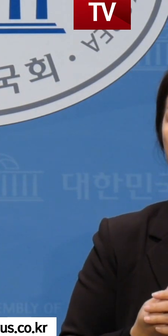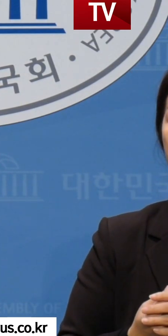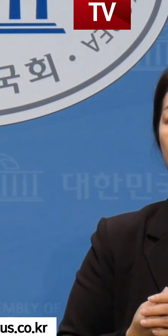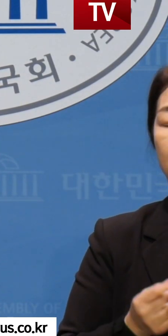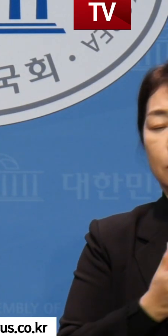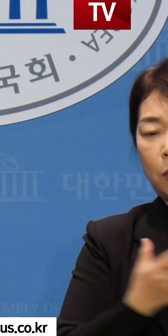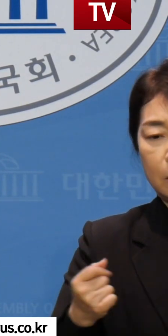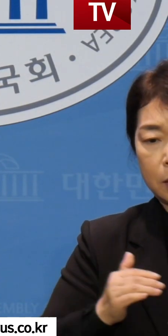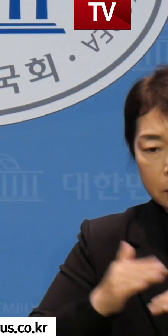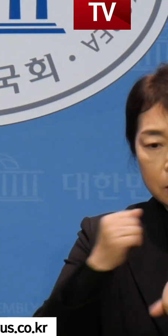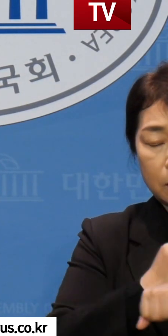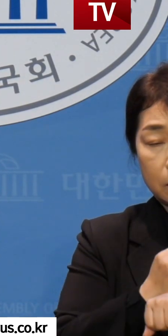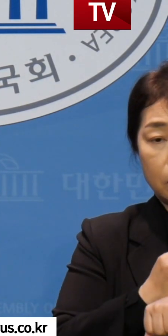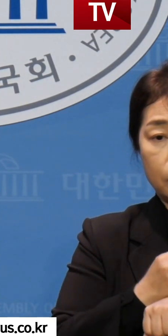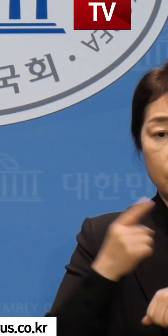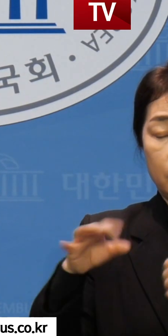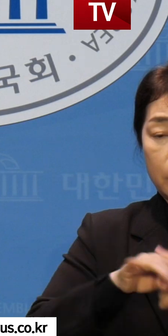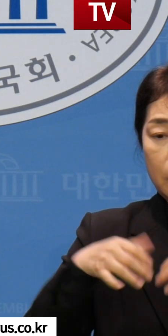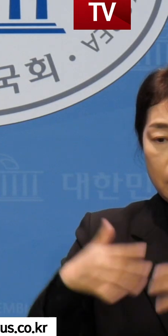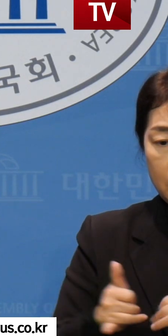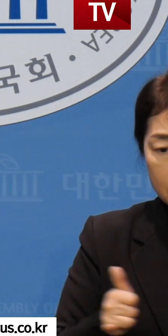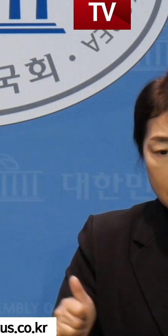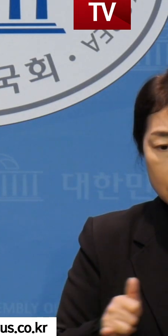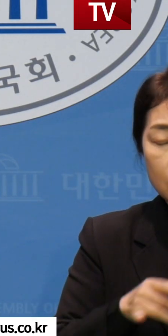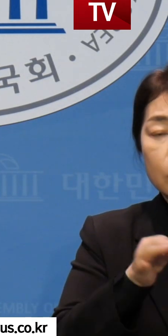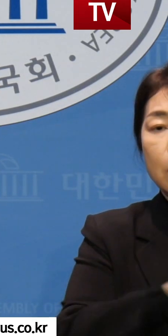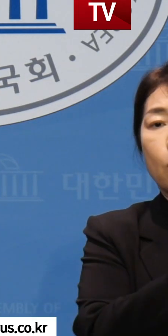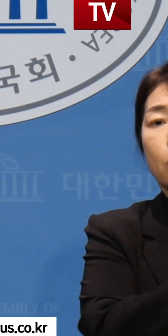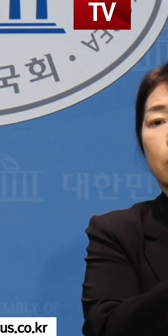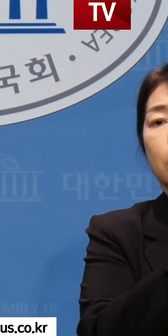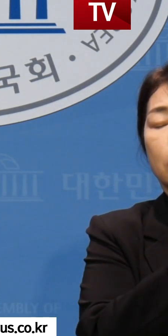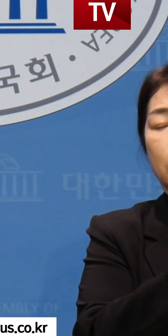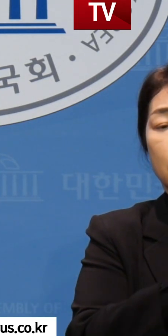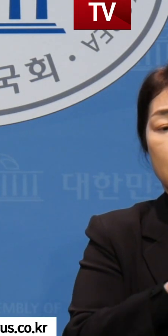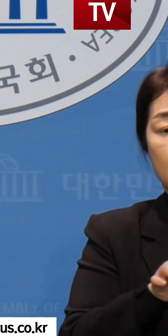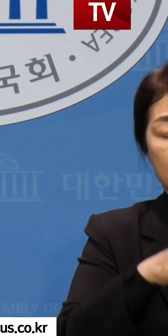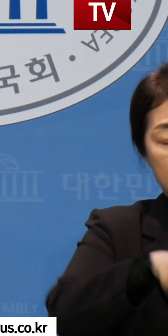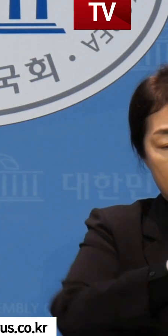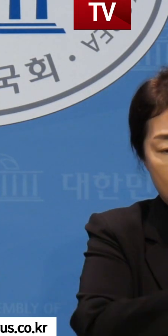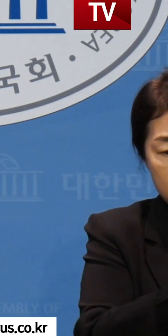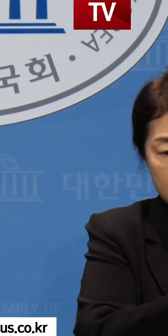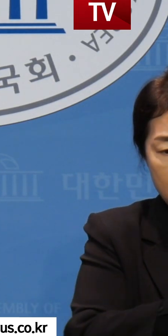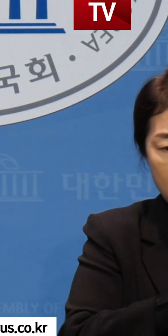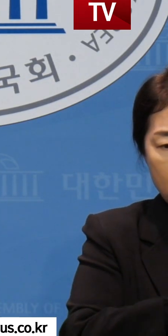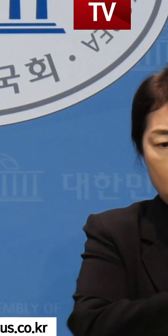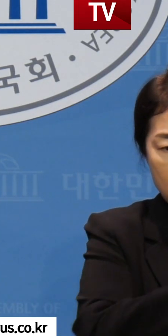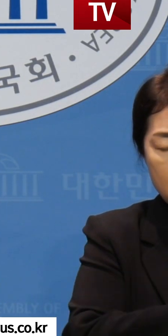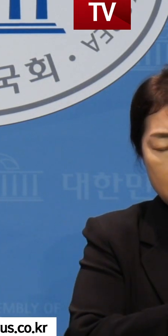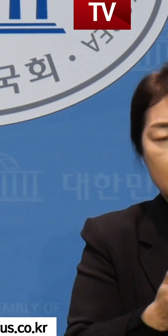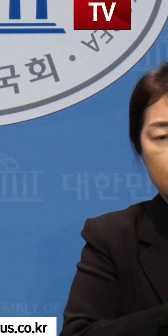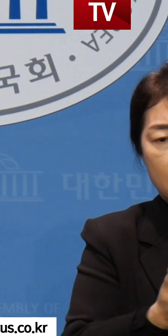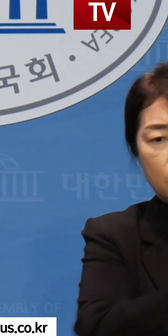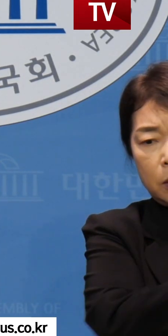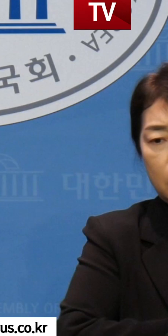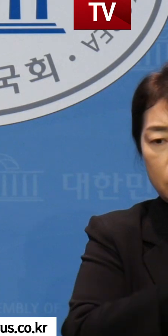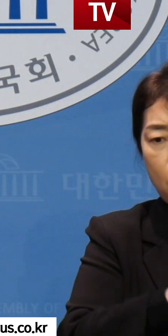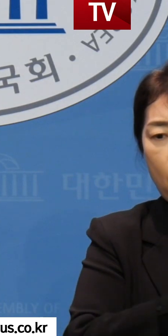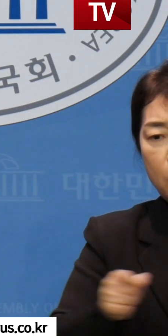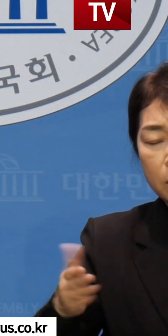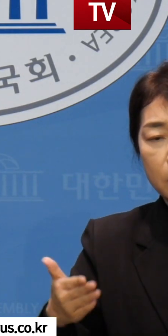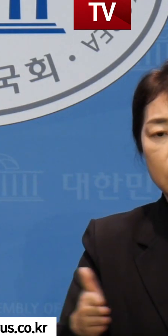합니다. 취약차주 및 소상공인 코로나 대출이 장기 연체로 부실 자산으로